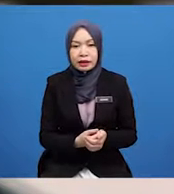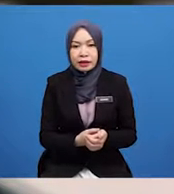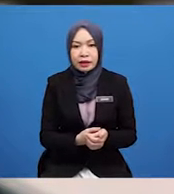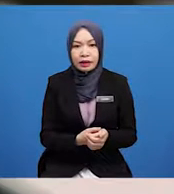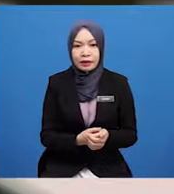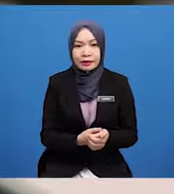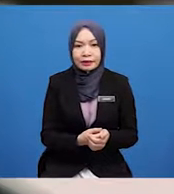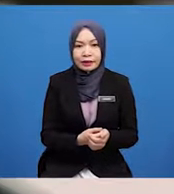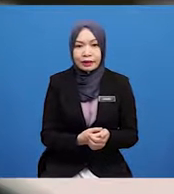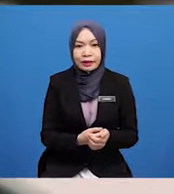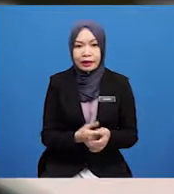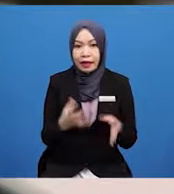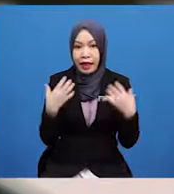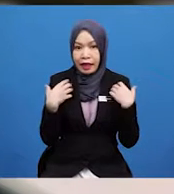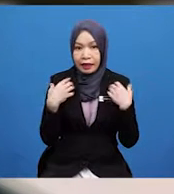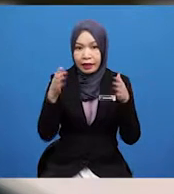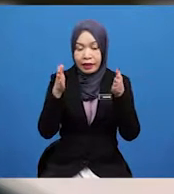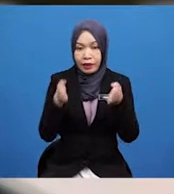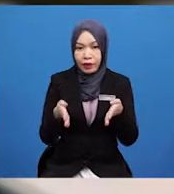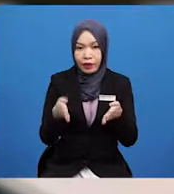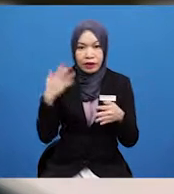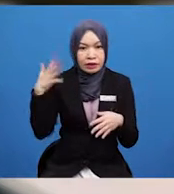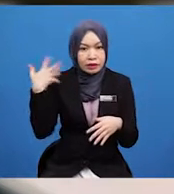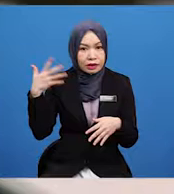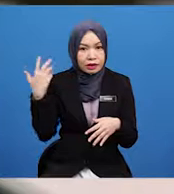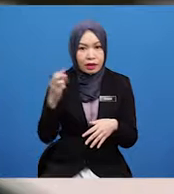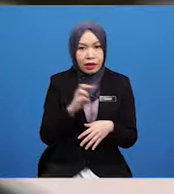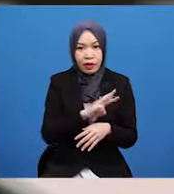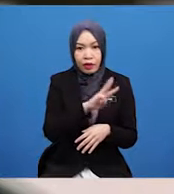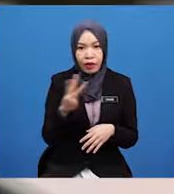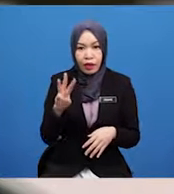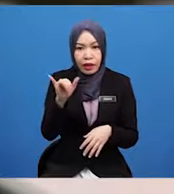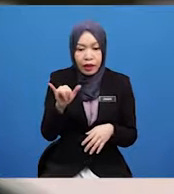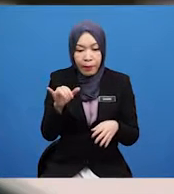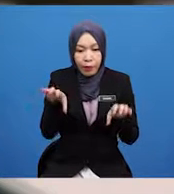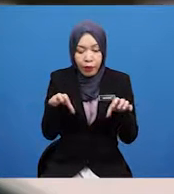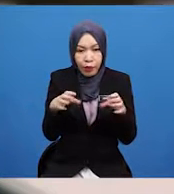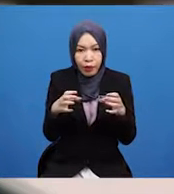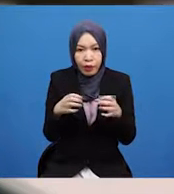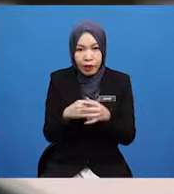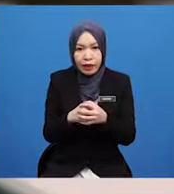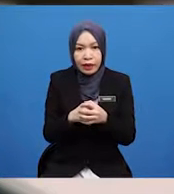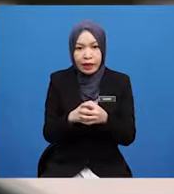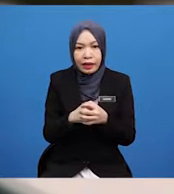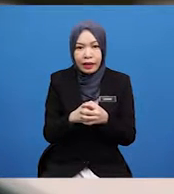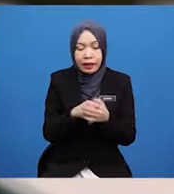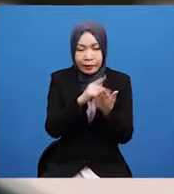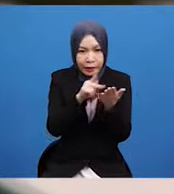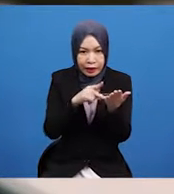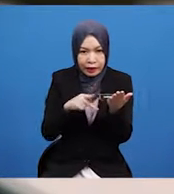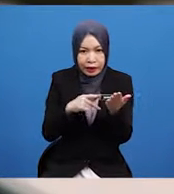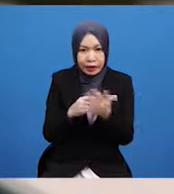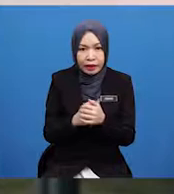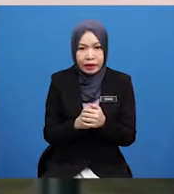ahli-ahli Oji di seluruh dunia yang menjalankan penyelidikan terhadap peninggalan Atifah